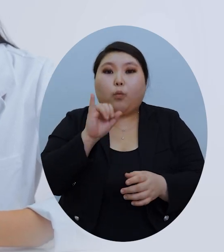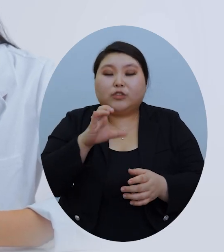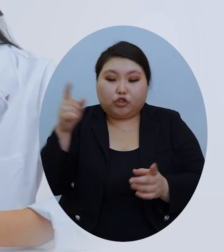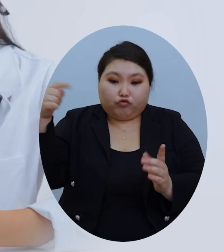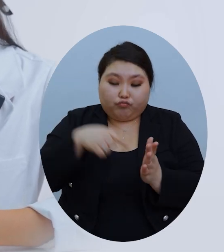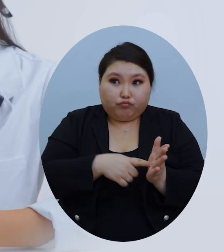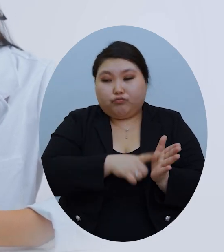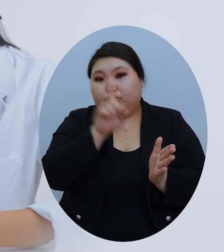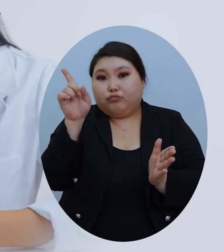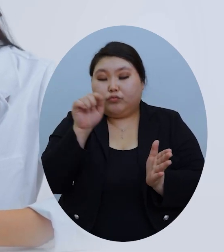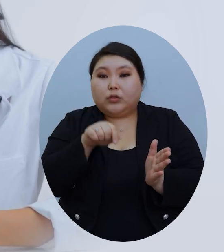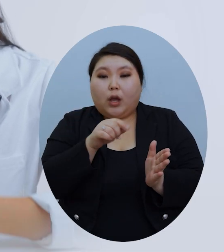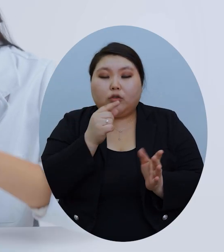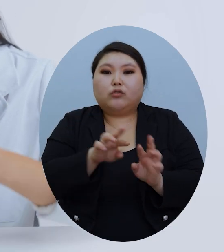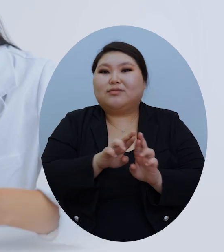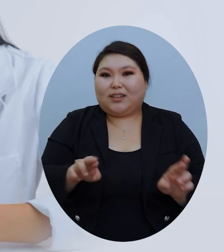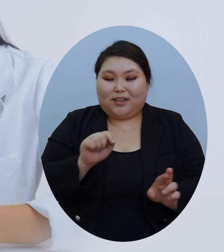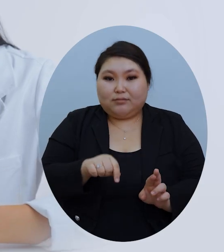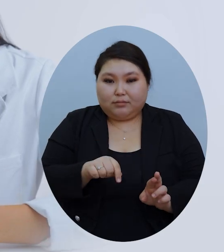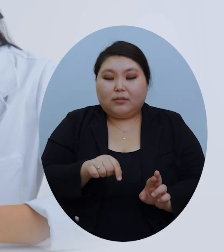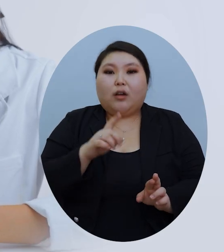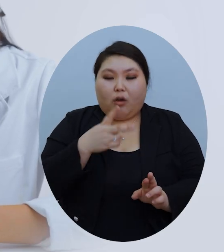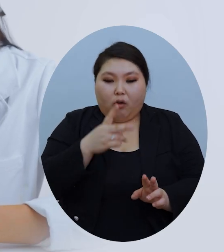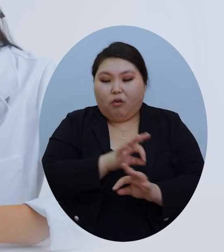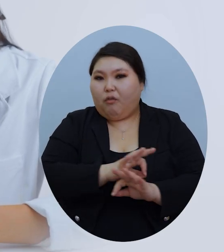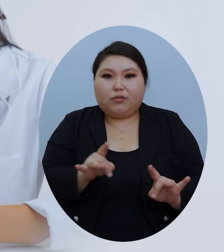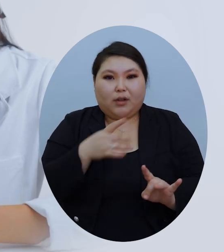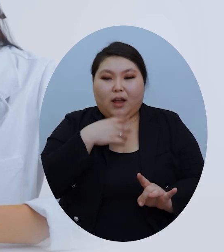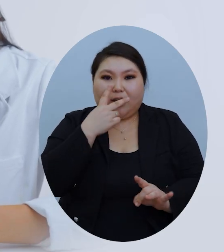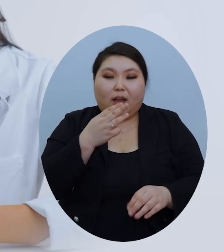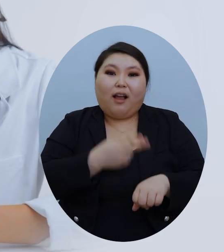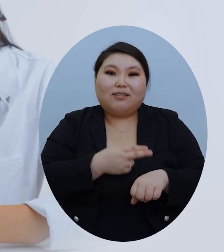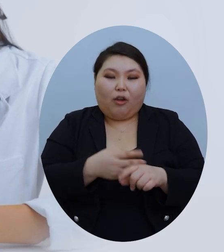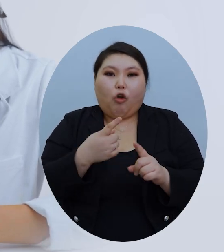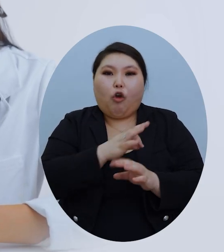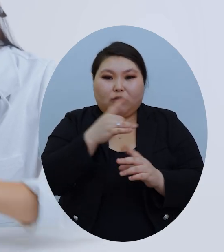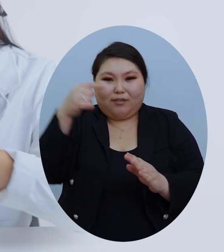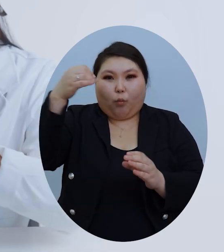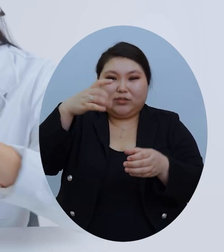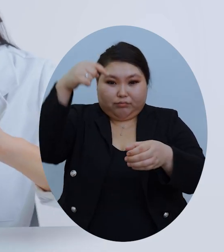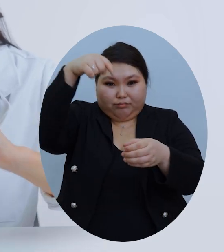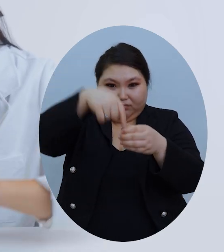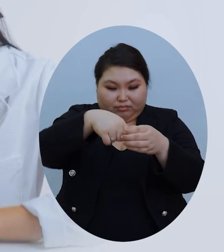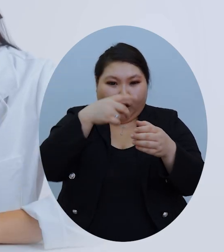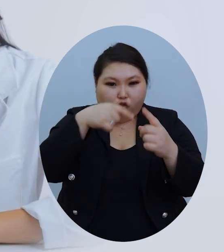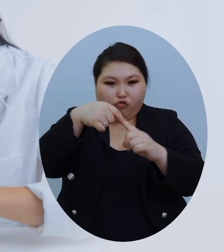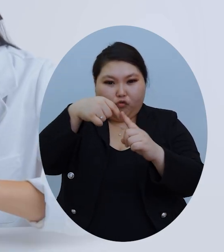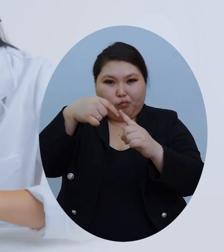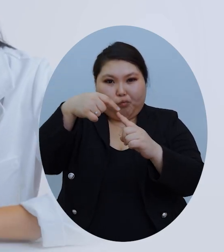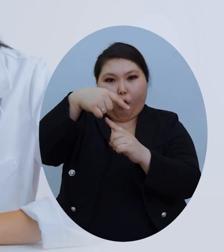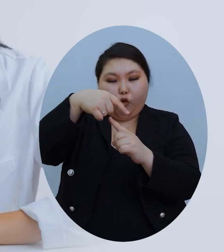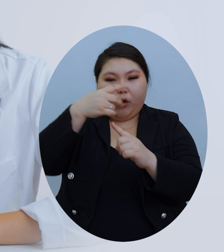дээр тусаад ойж байгаа гэрлийн долгионоос ялгаатай учраас энэ хоёр орчинд харандаа өөр долгион дамжуулдаг